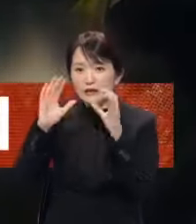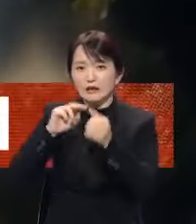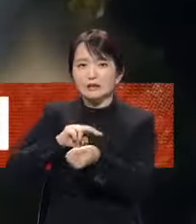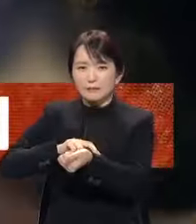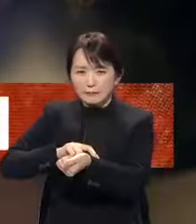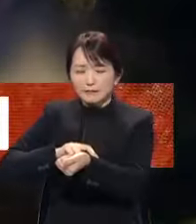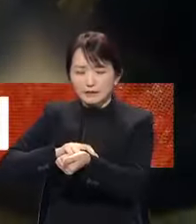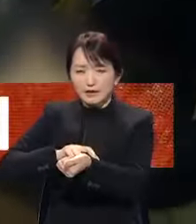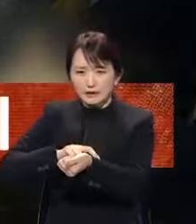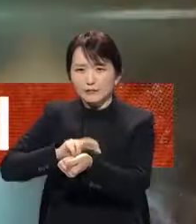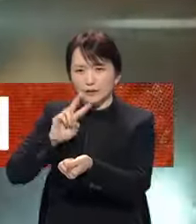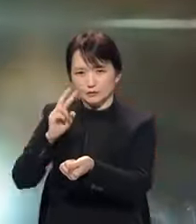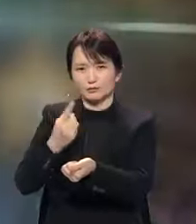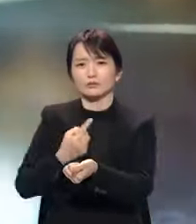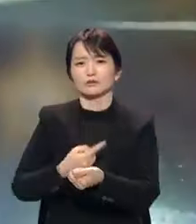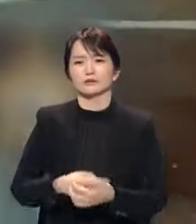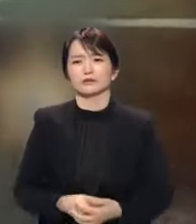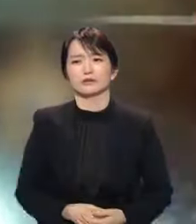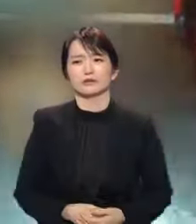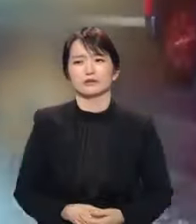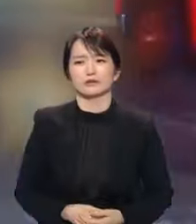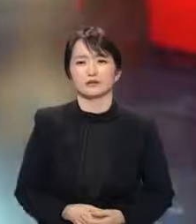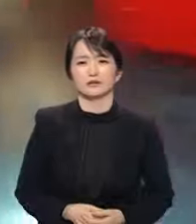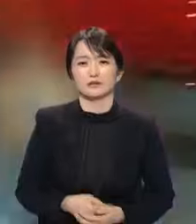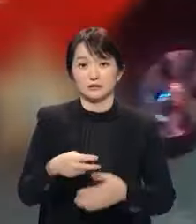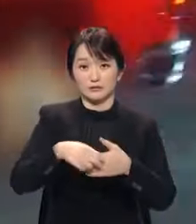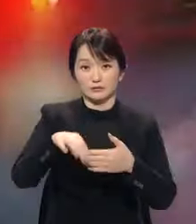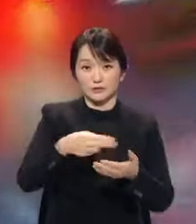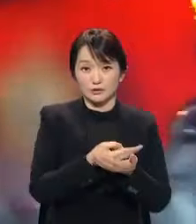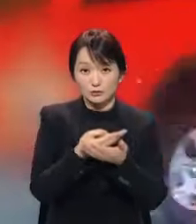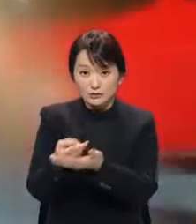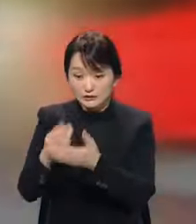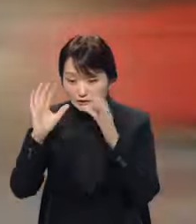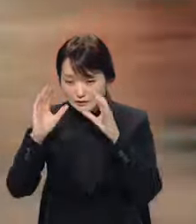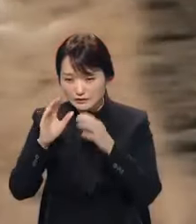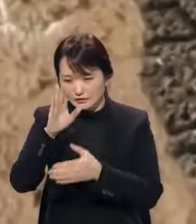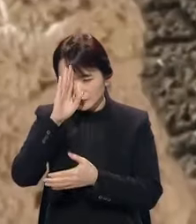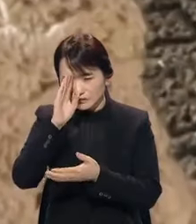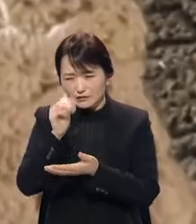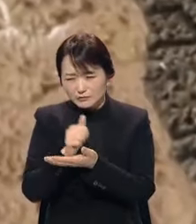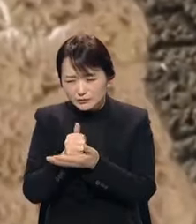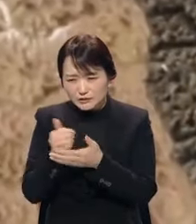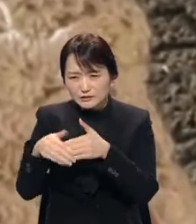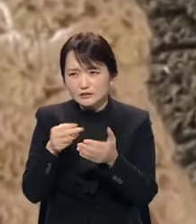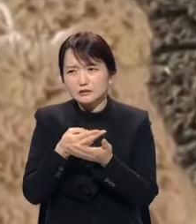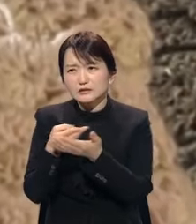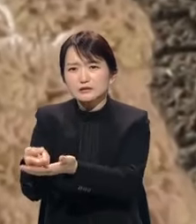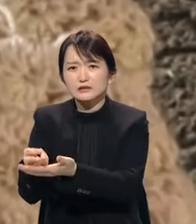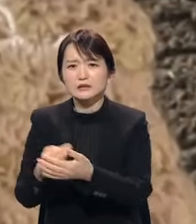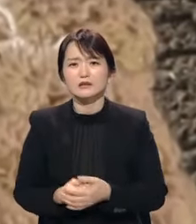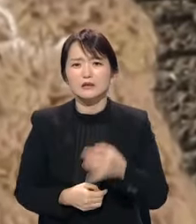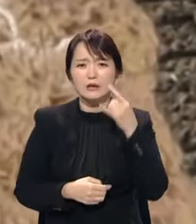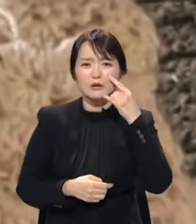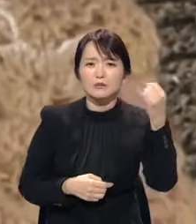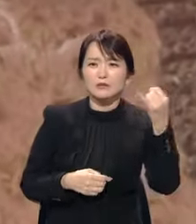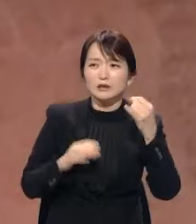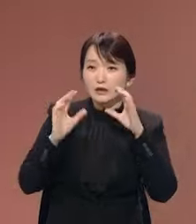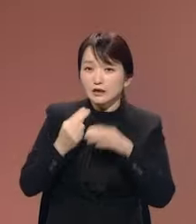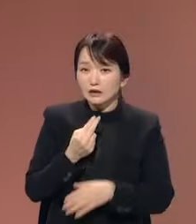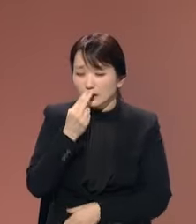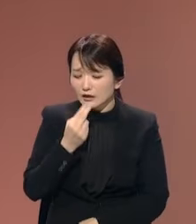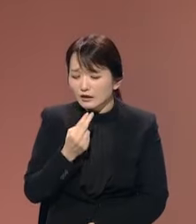아이의 맥박이 돌아온 겁니다. 병원으로 옮겨진 아이, 아직 중환자실에 있긴 한데요. 아이 엄마는 이 아이가 아이고, 숨